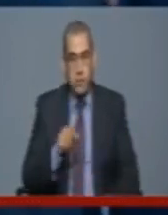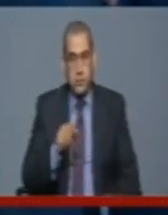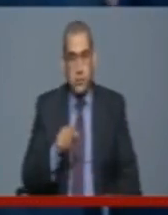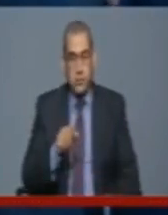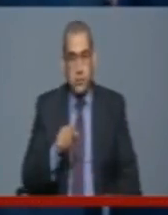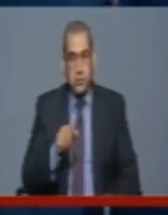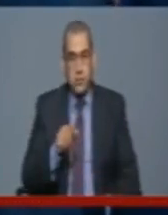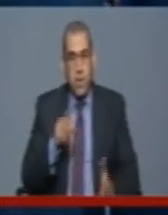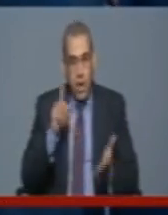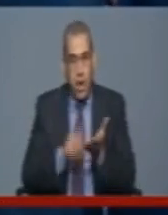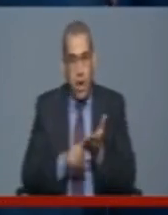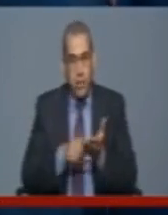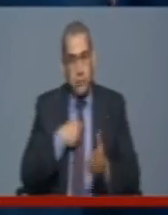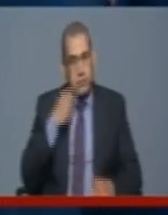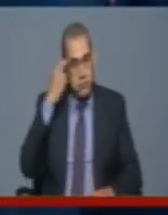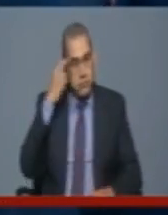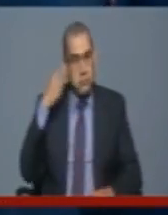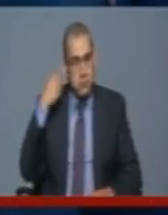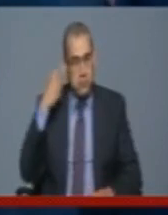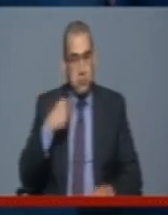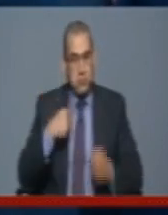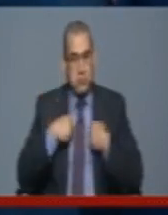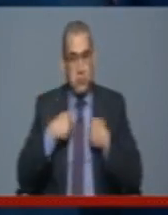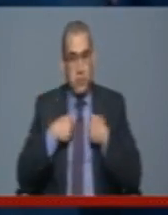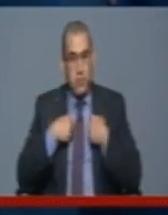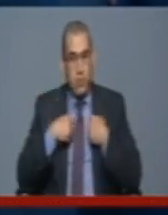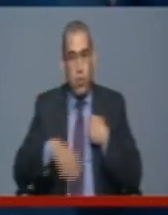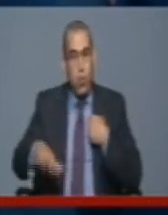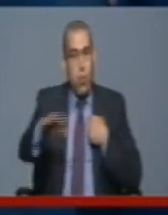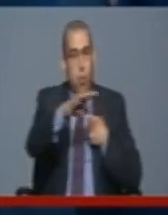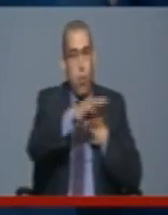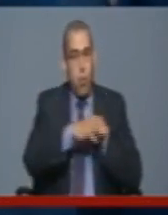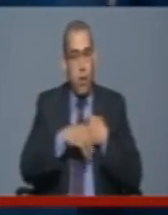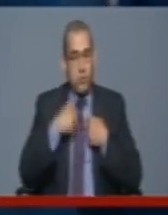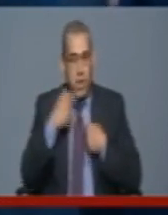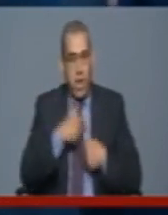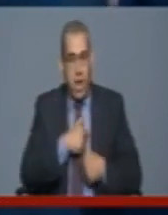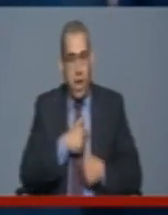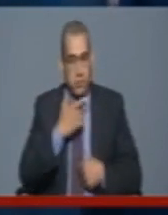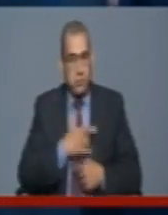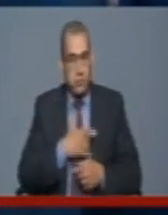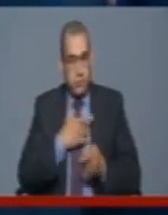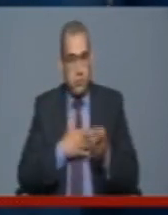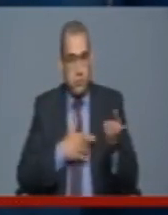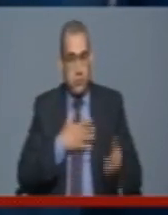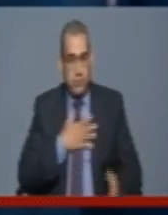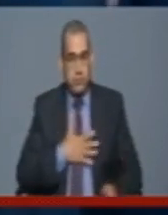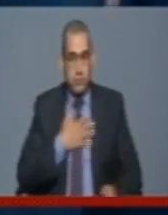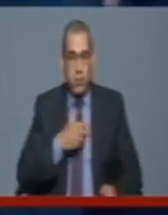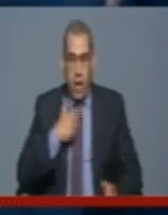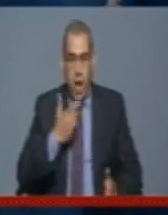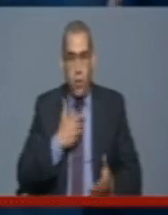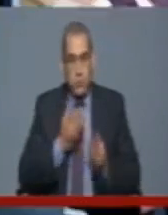امر افتكر ان احنا كلنا حاسين بيهم، وكلنا بنحاول نخفف ما امكن